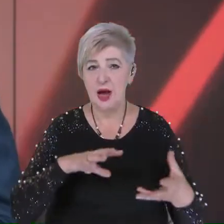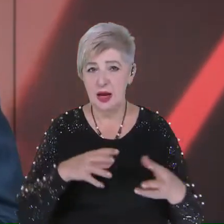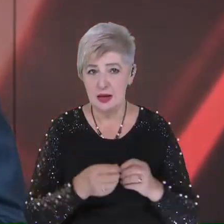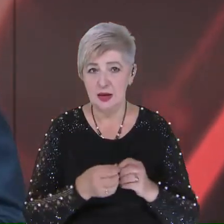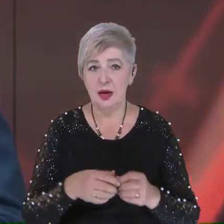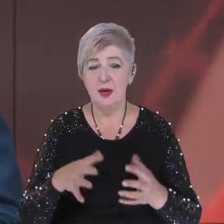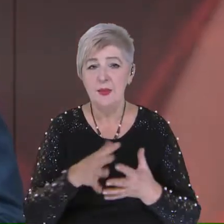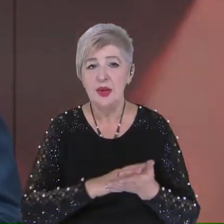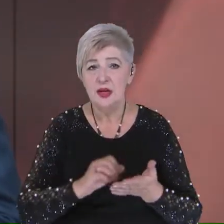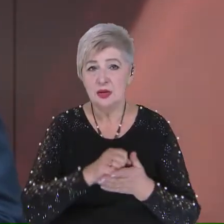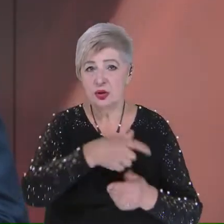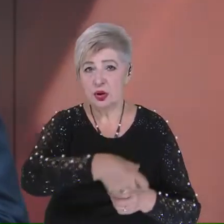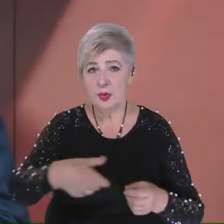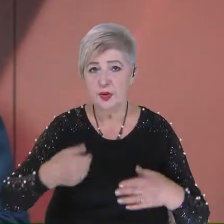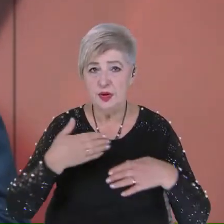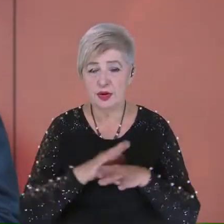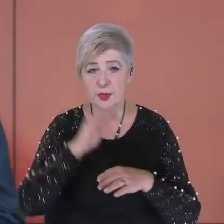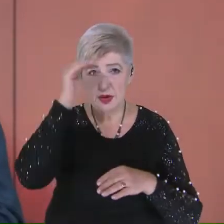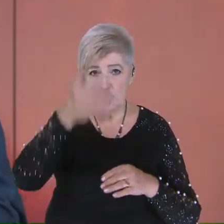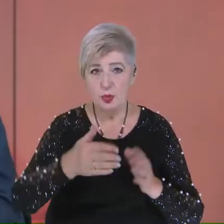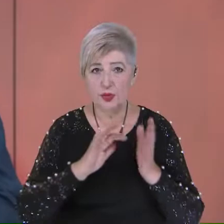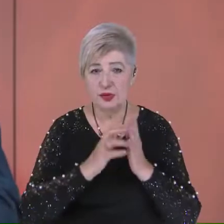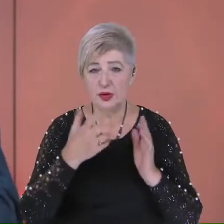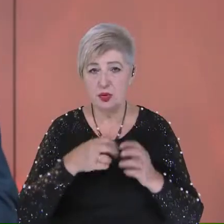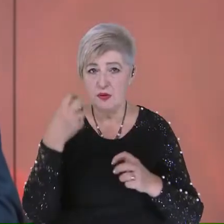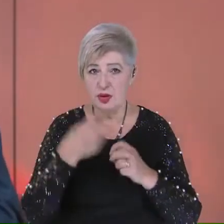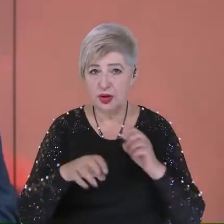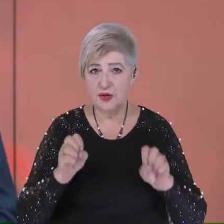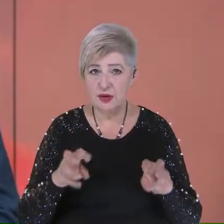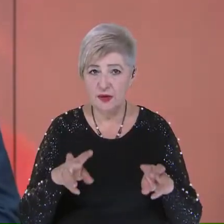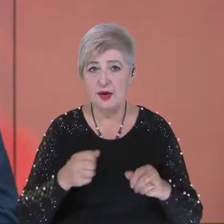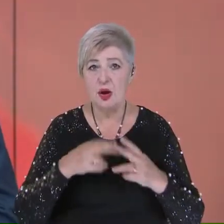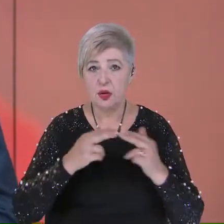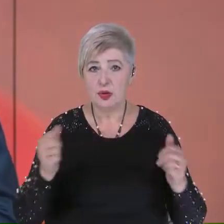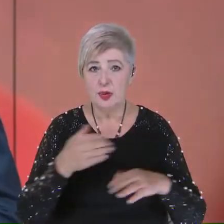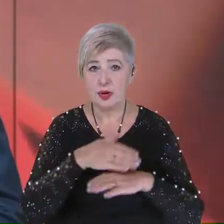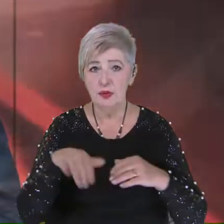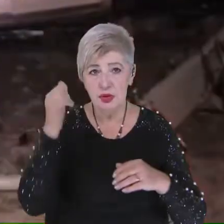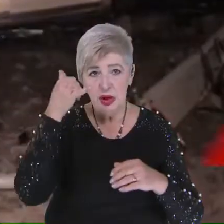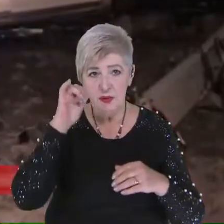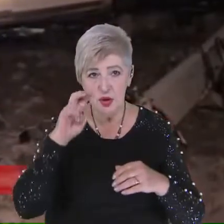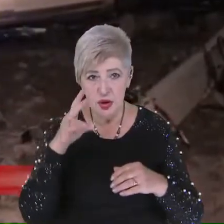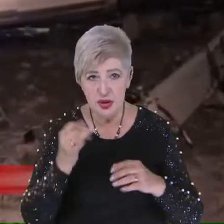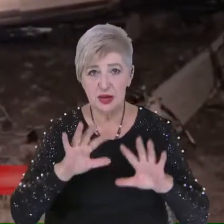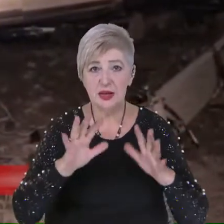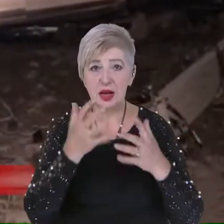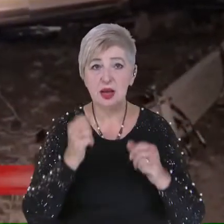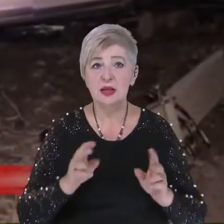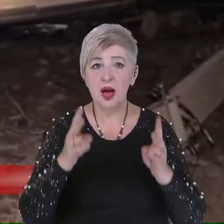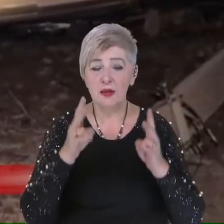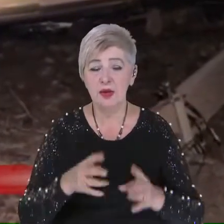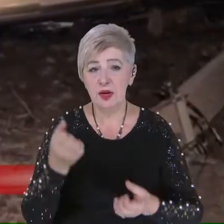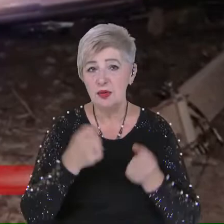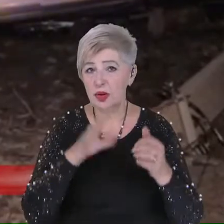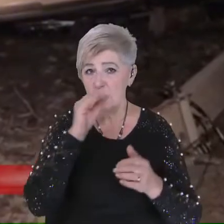Розтрощений капот, розбите лобове скло та відірвані фари. У Дніпрі на вулиці Криворізькій сталася аварія. Водій не впорався із керуванням